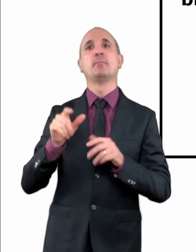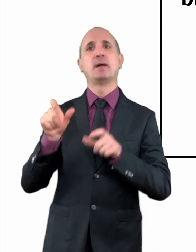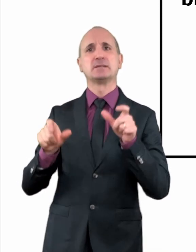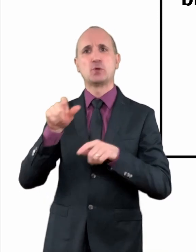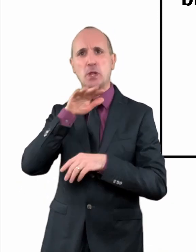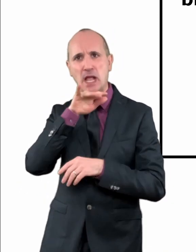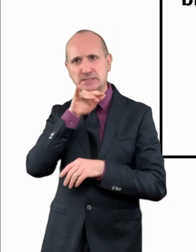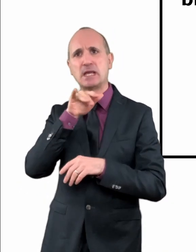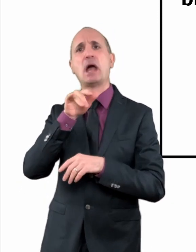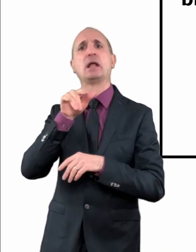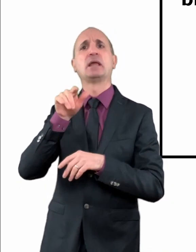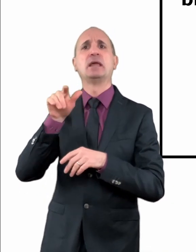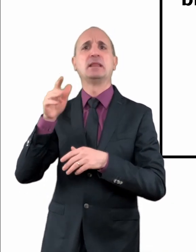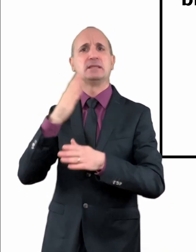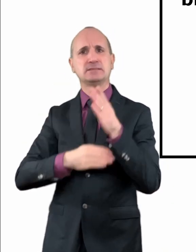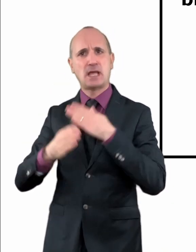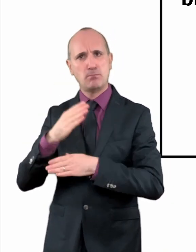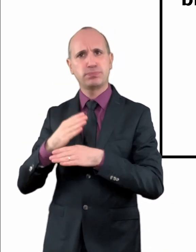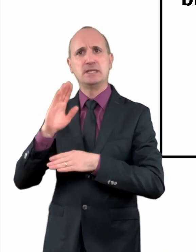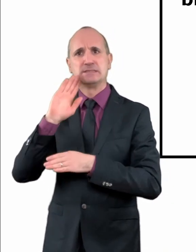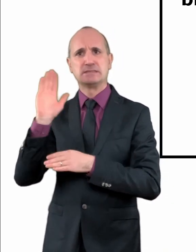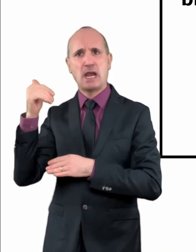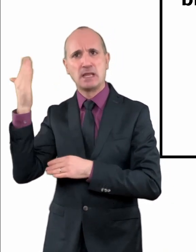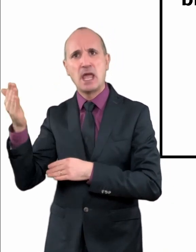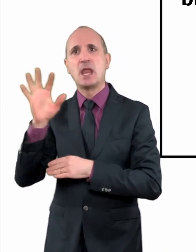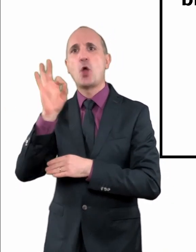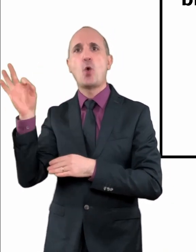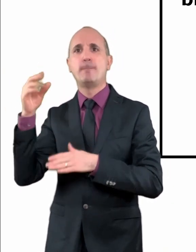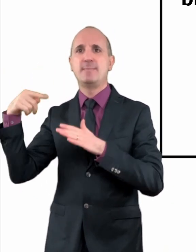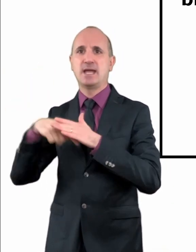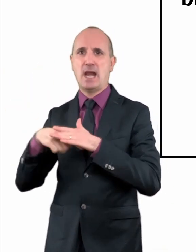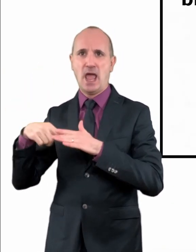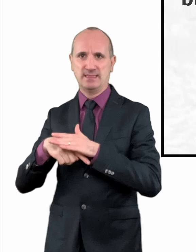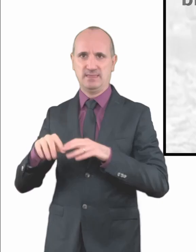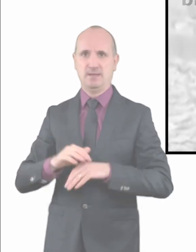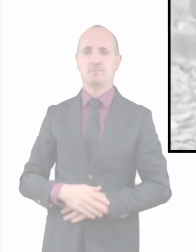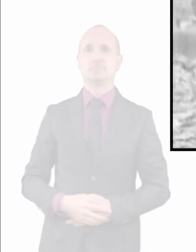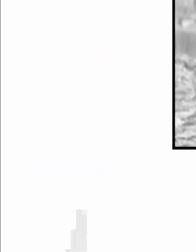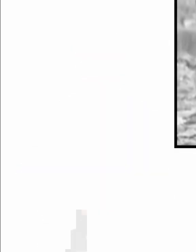anziane persone disabili persone straniere e migranti